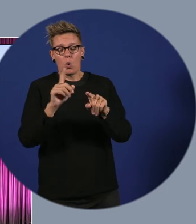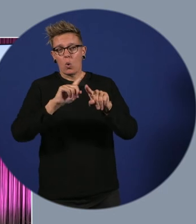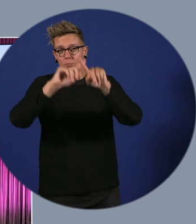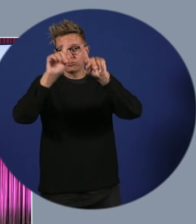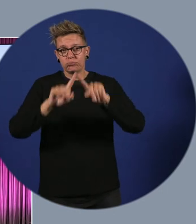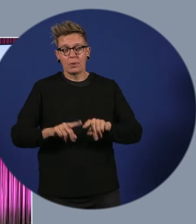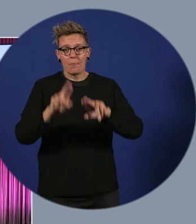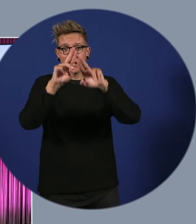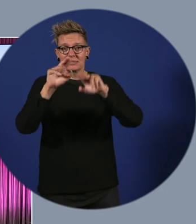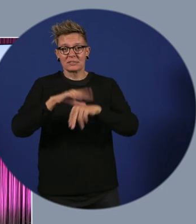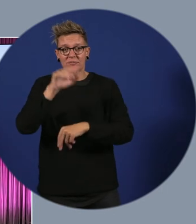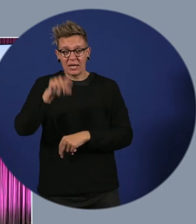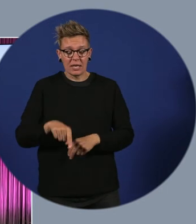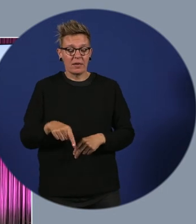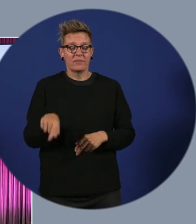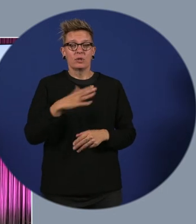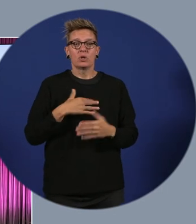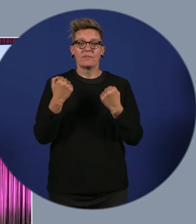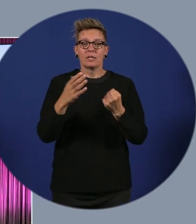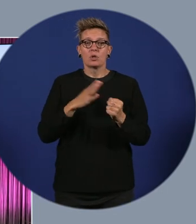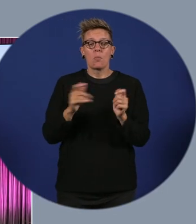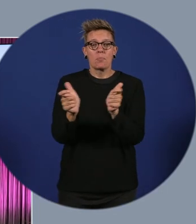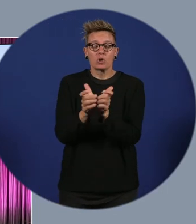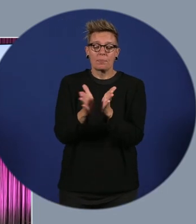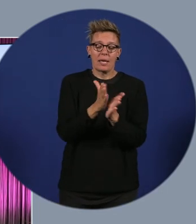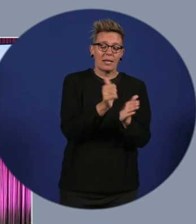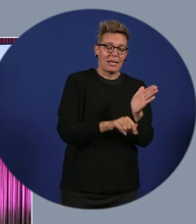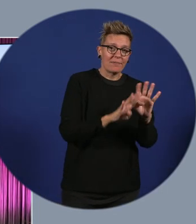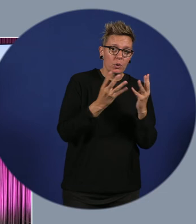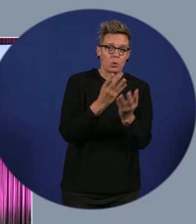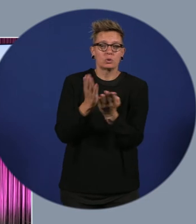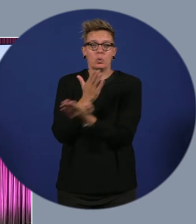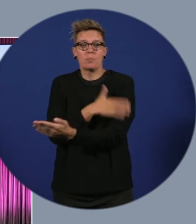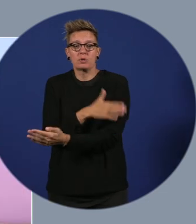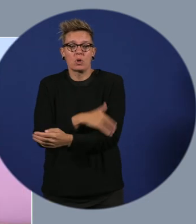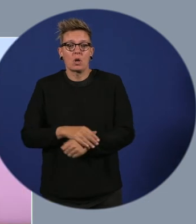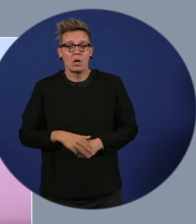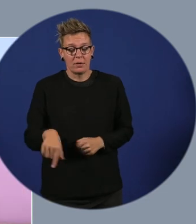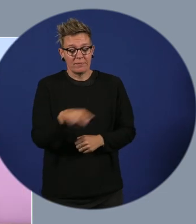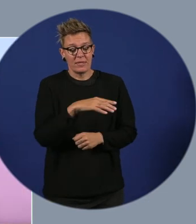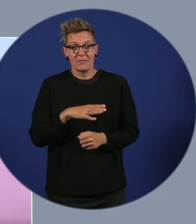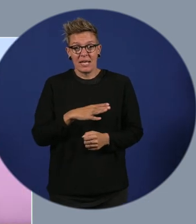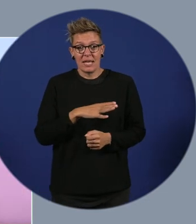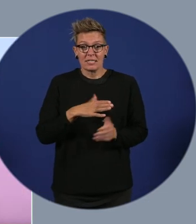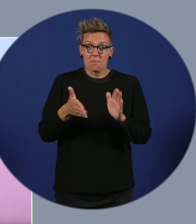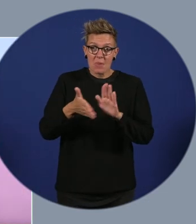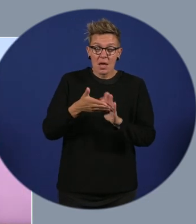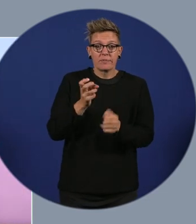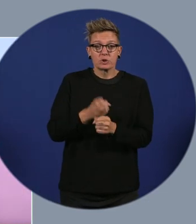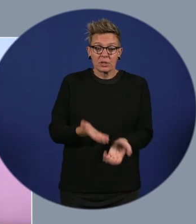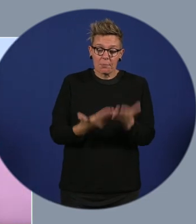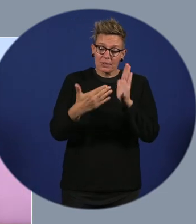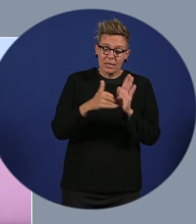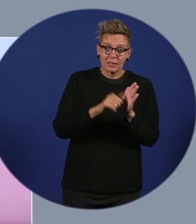ju mötet mellan elevråden och skolpersonalen. Och alltså i vårt paket så alltså vi finns ju där och försöker hjälpa eleverna att